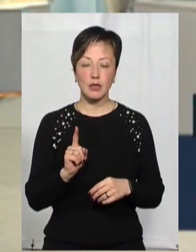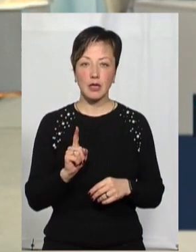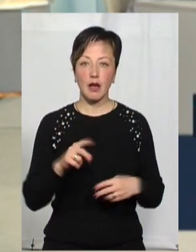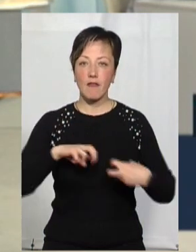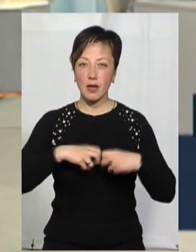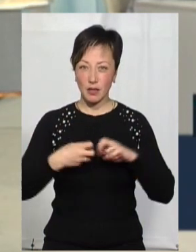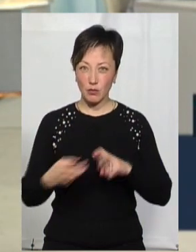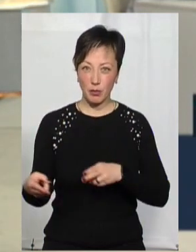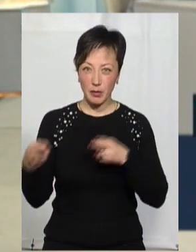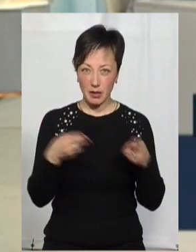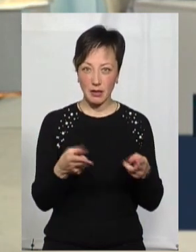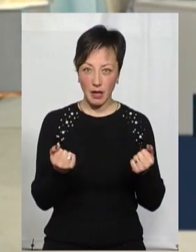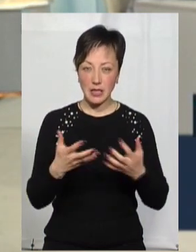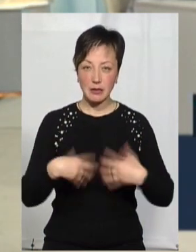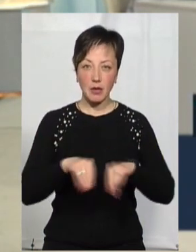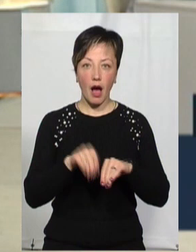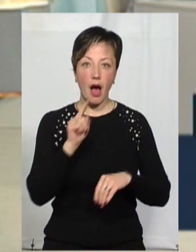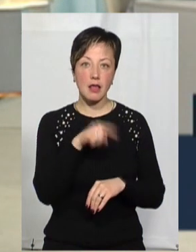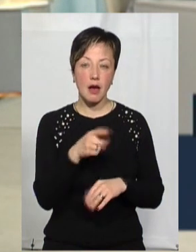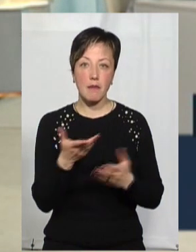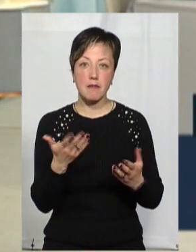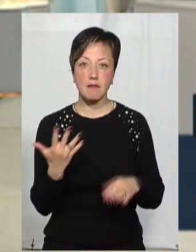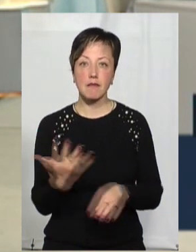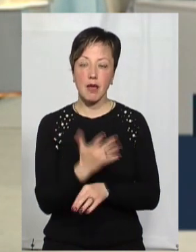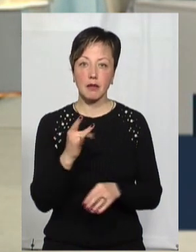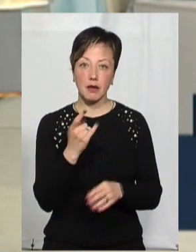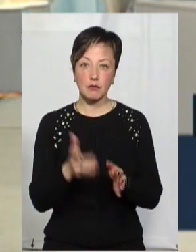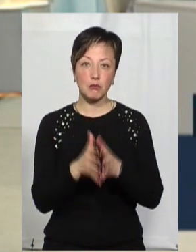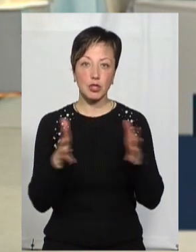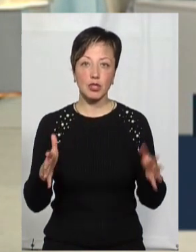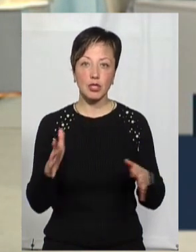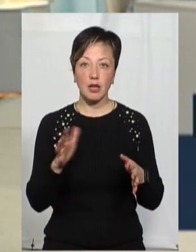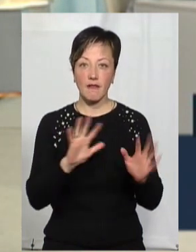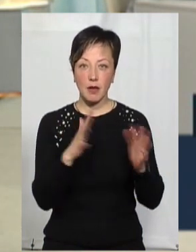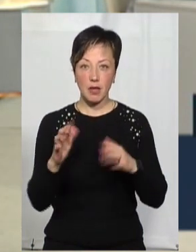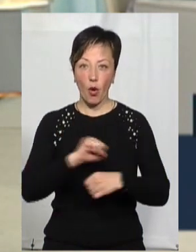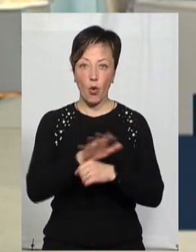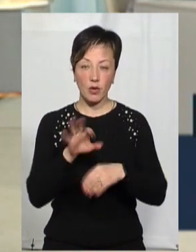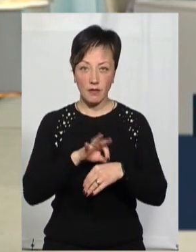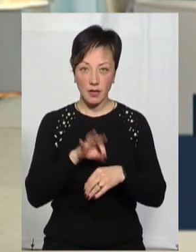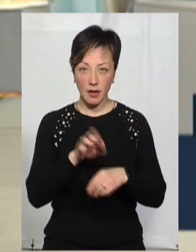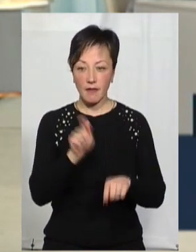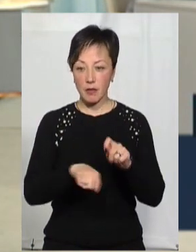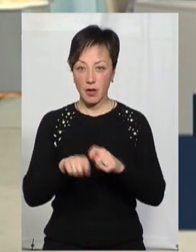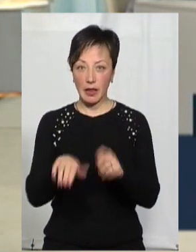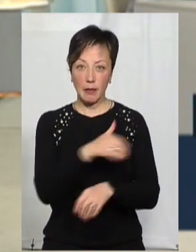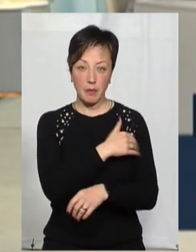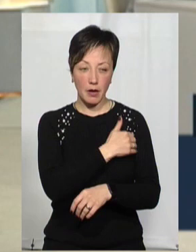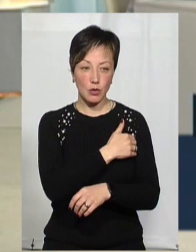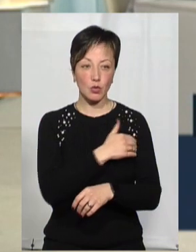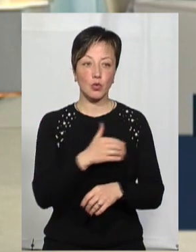з Франківщини приїхали, так, сім'я, а там майже у п'ятеро більше випадків коронавірусу, ніж у нас. Вимірювали